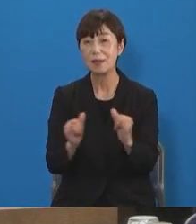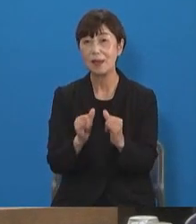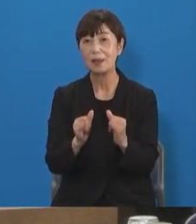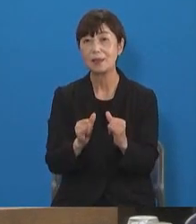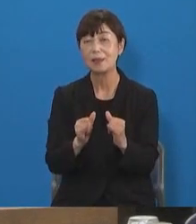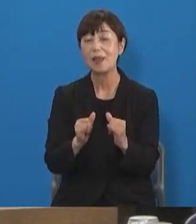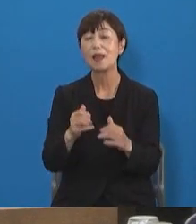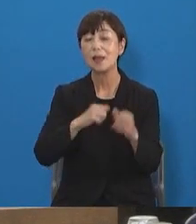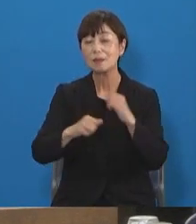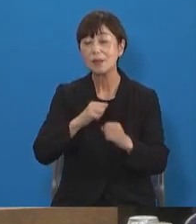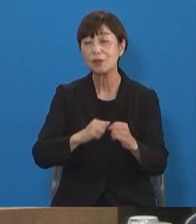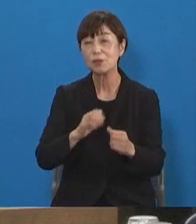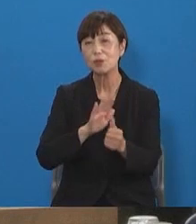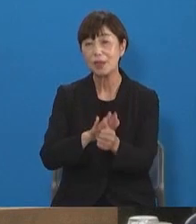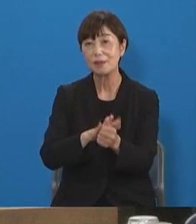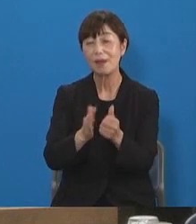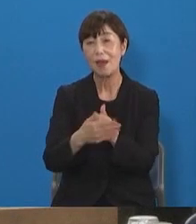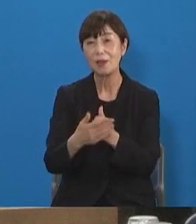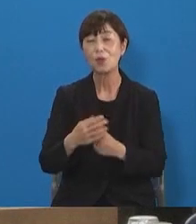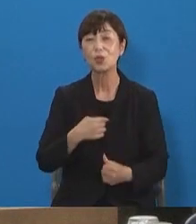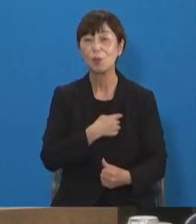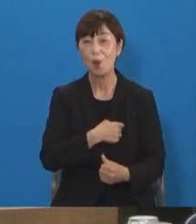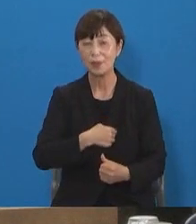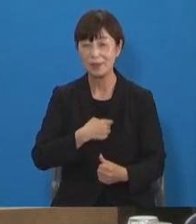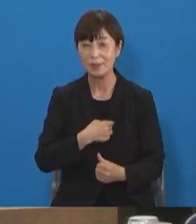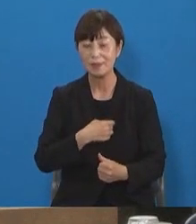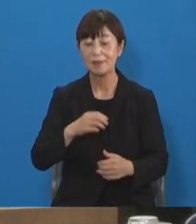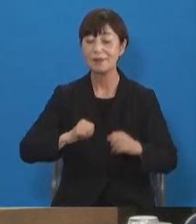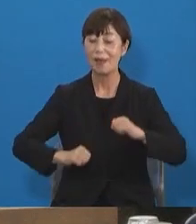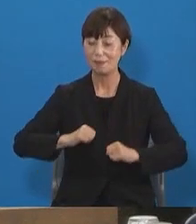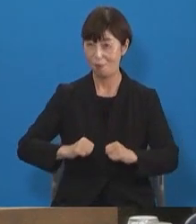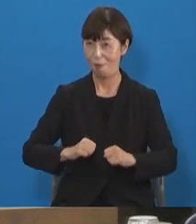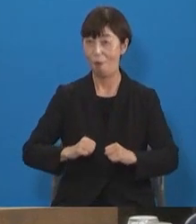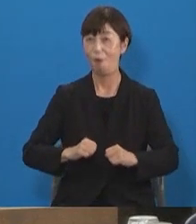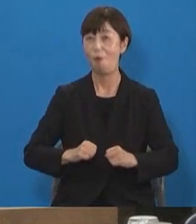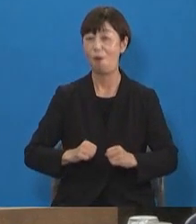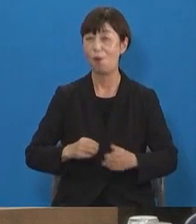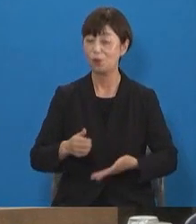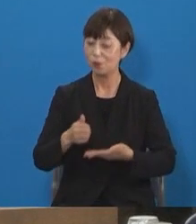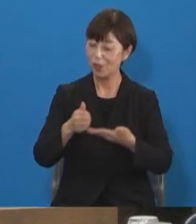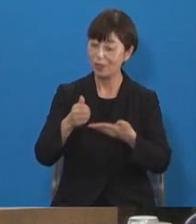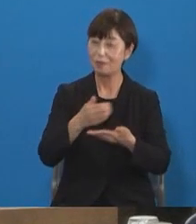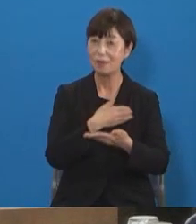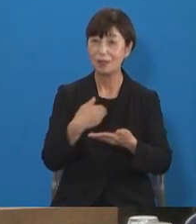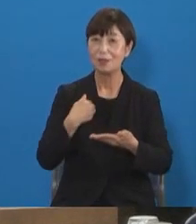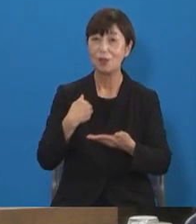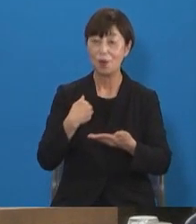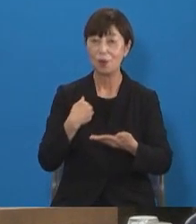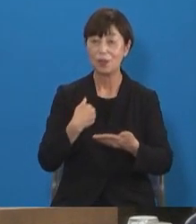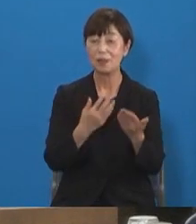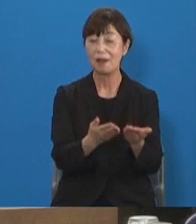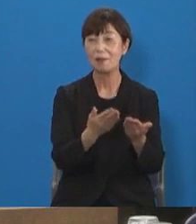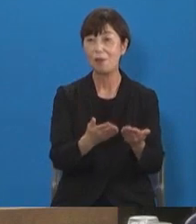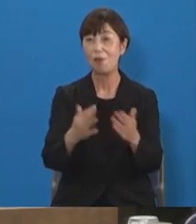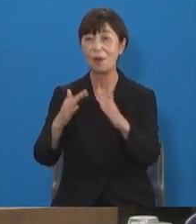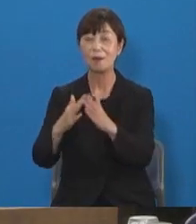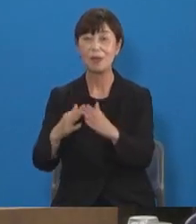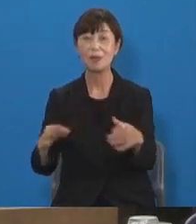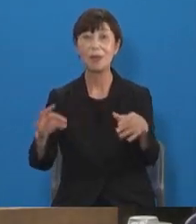る助け合いの精神や態度を養うことにつながるよう、学校や家庭と連携しながら進めてまいります。